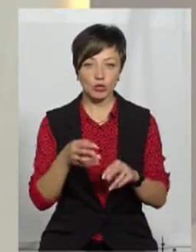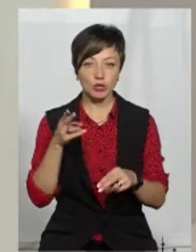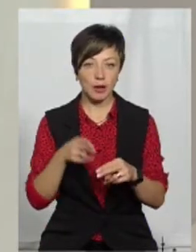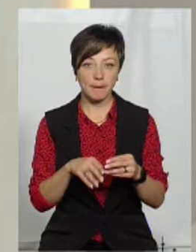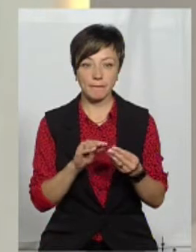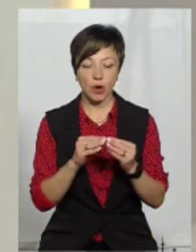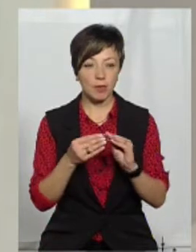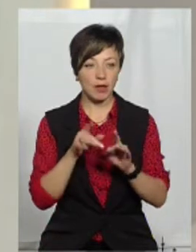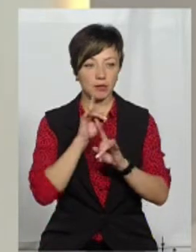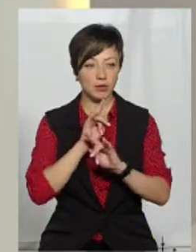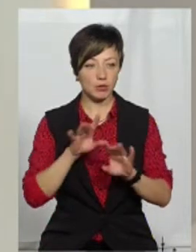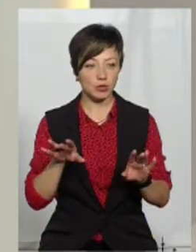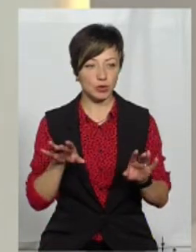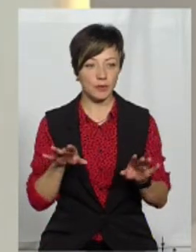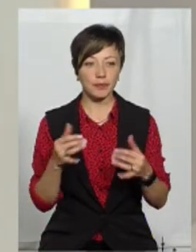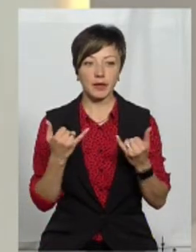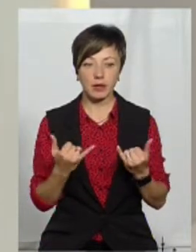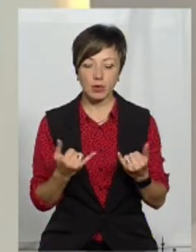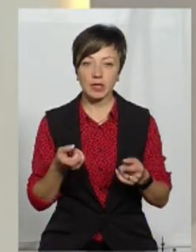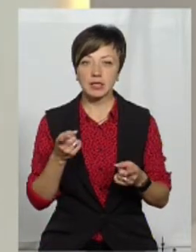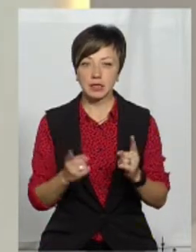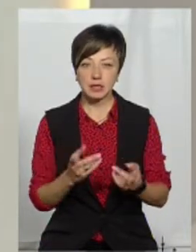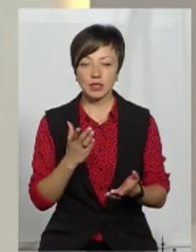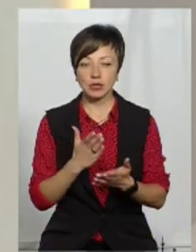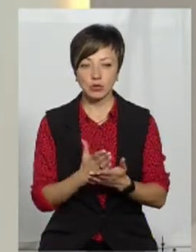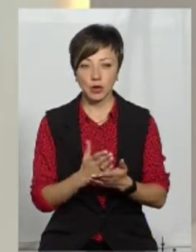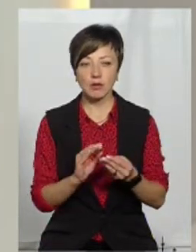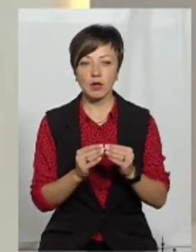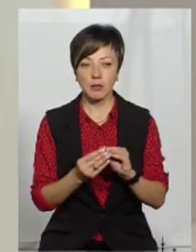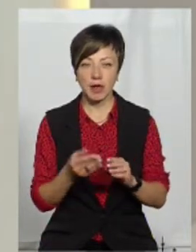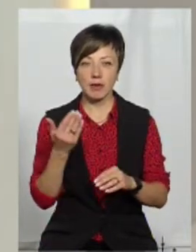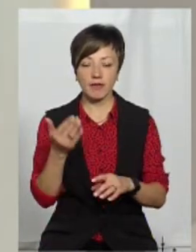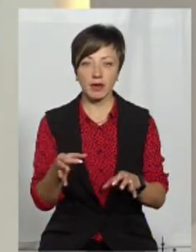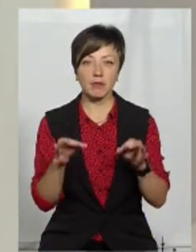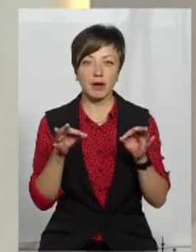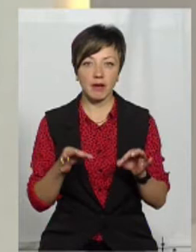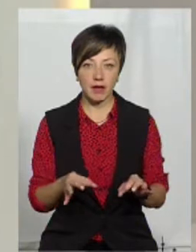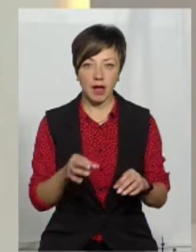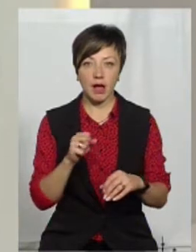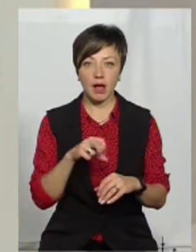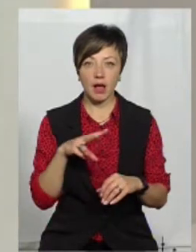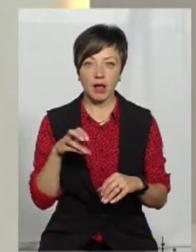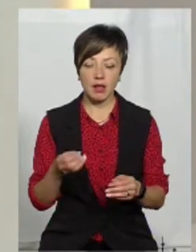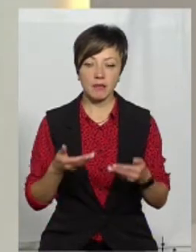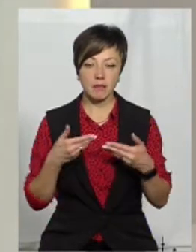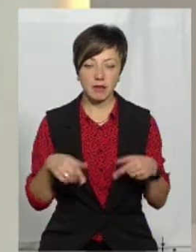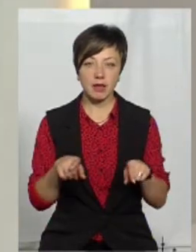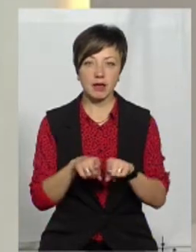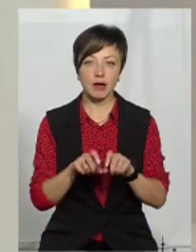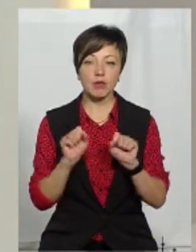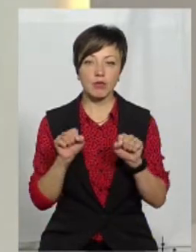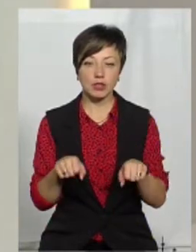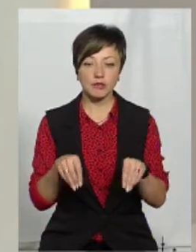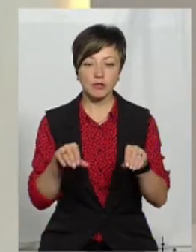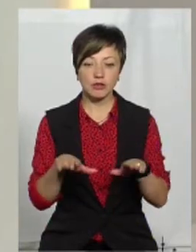тоді проблема зніметься така. Бо що сьогодні дійсно існує, ви праві. А ми її, наскільки можемо, вирішуємо на місцевому